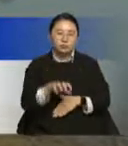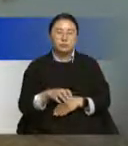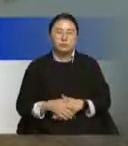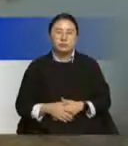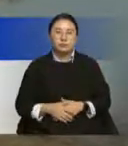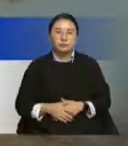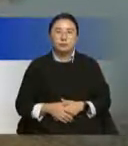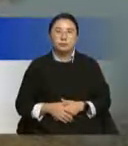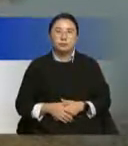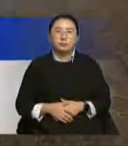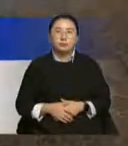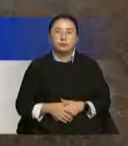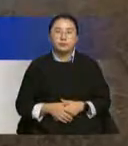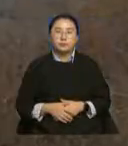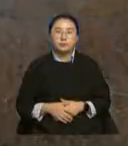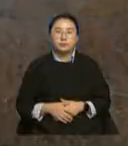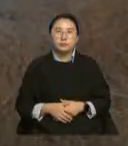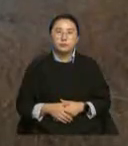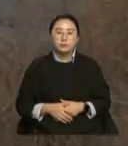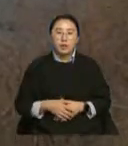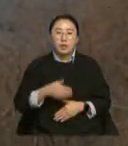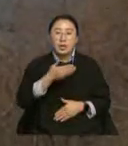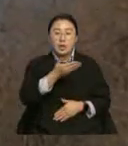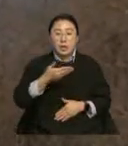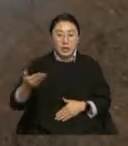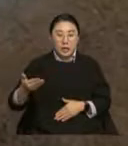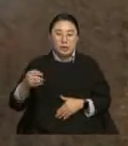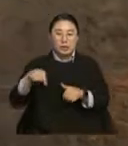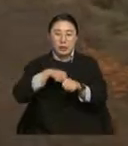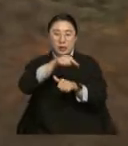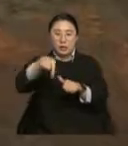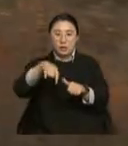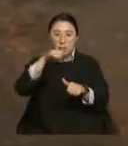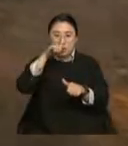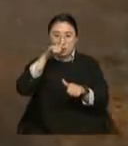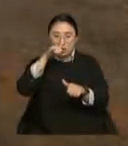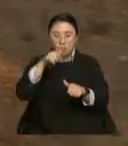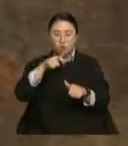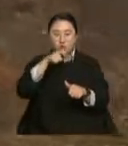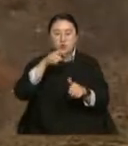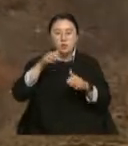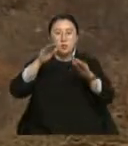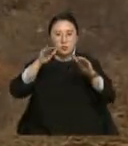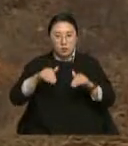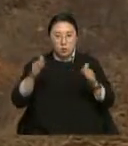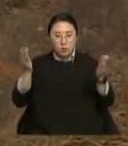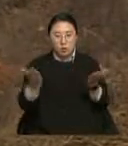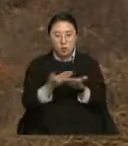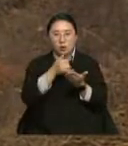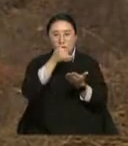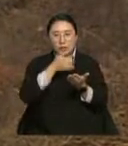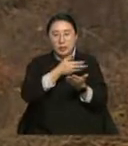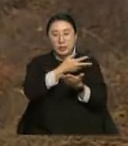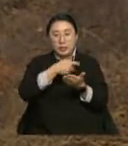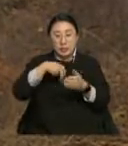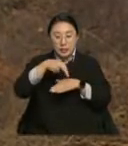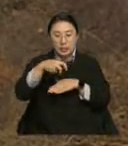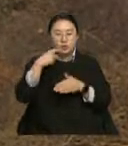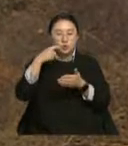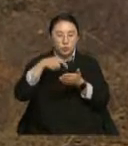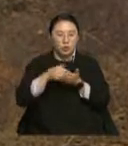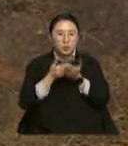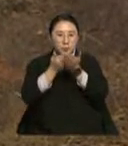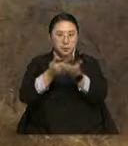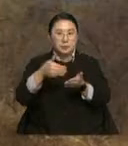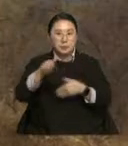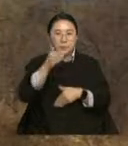바로 이 대전리 산성이고요. 한탄강이 끼고 도는 대전리 산성은 수심이 낮은 여울이 있어 강을 쉽게 건널 수 있는